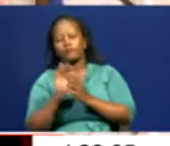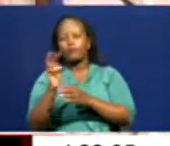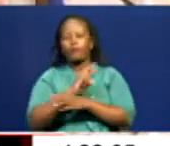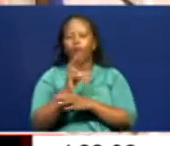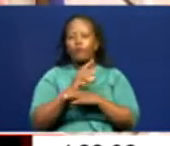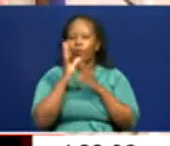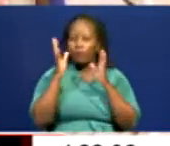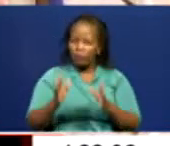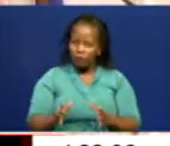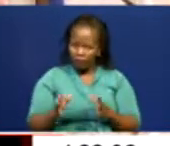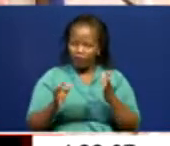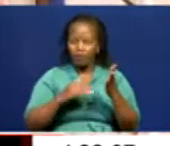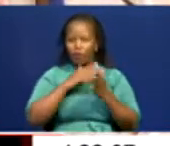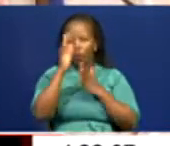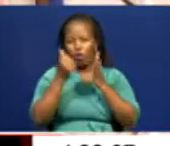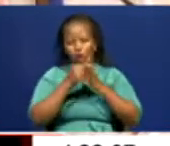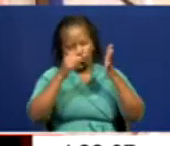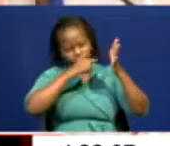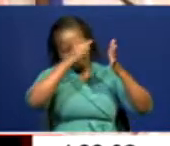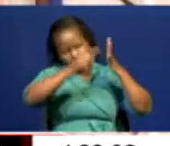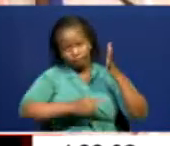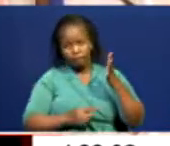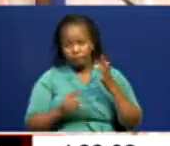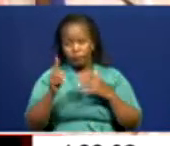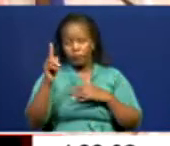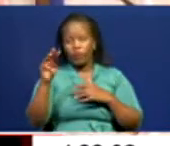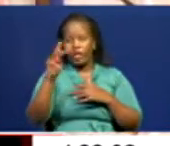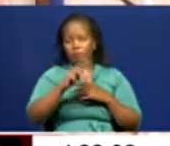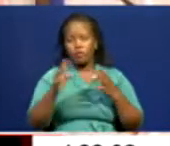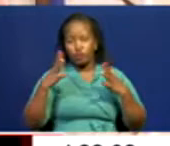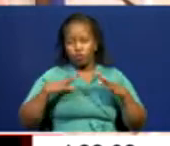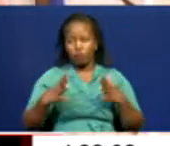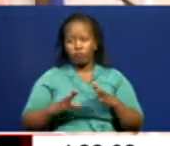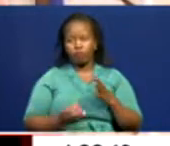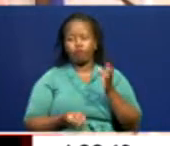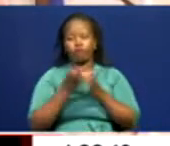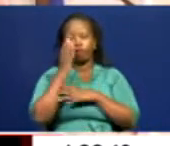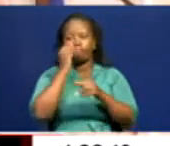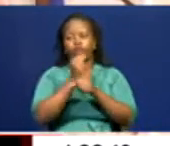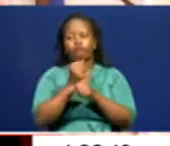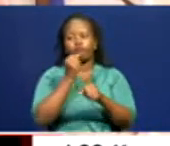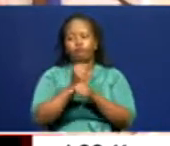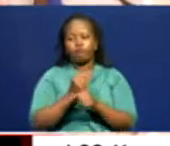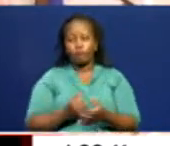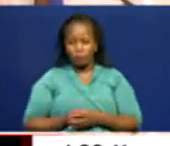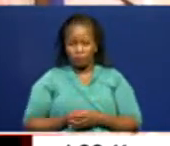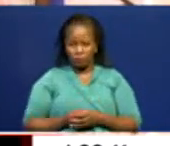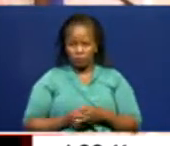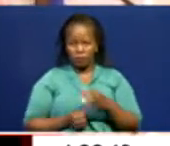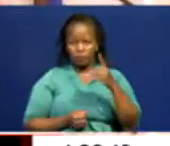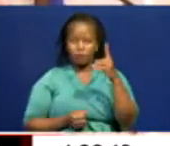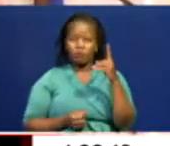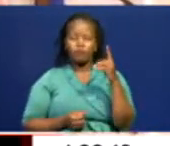yote, watu 1,000,000 nataka tupange kazi. That is why we have to do housing, number one. Number two,